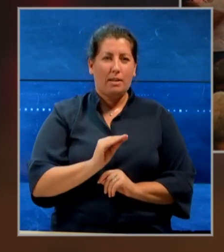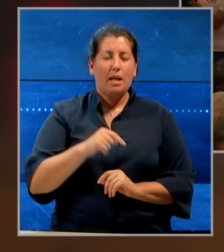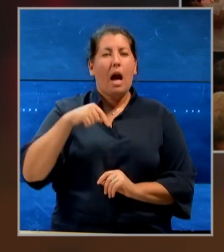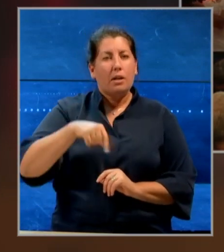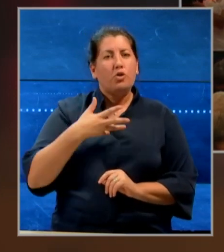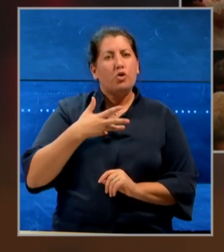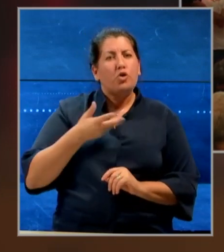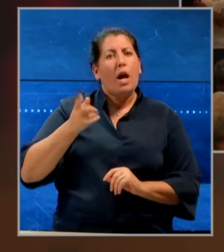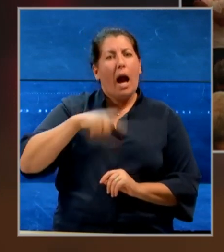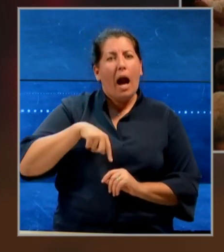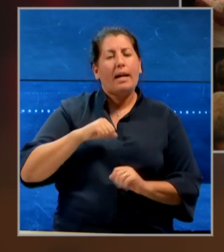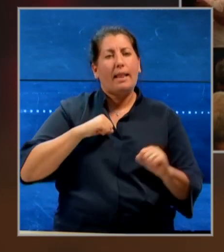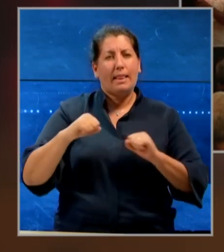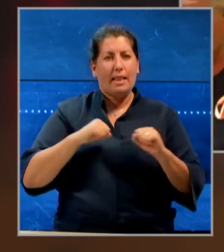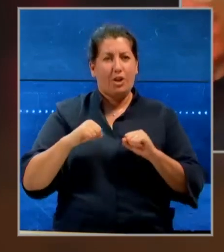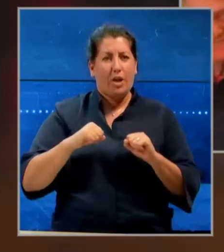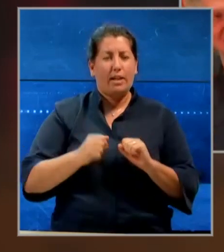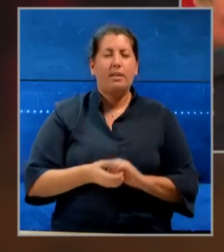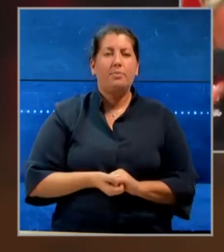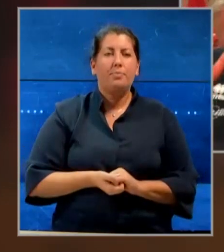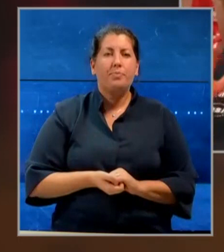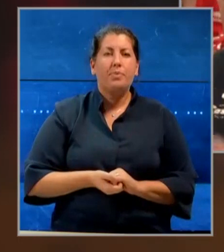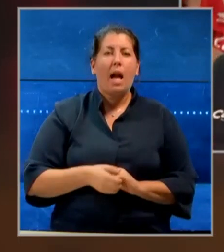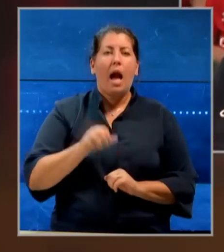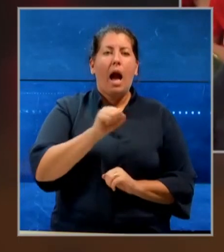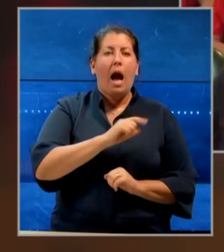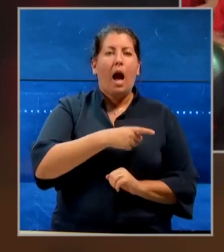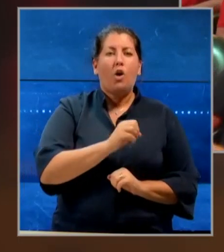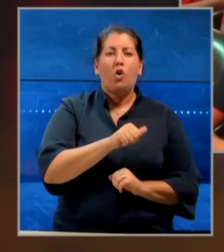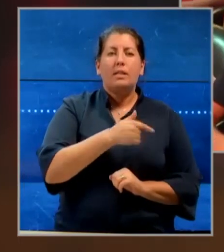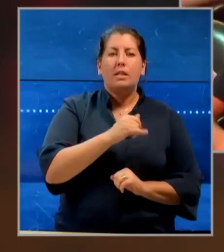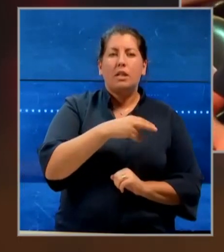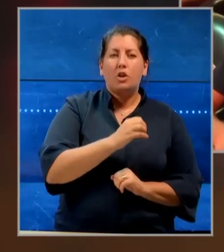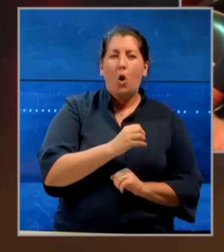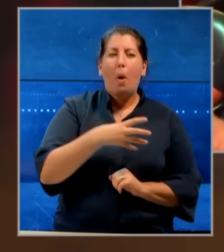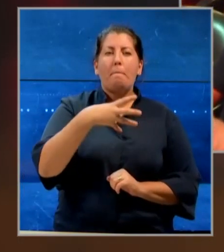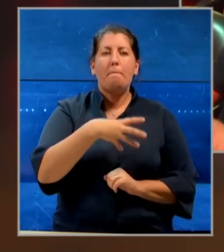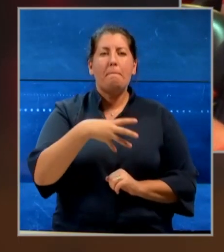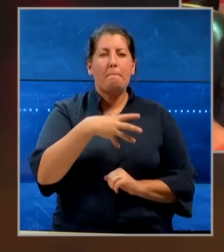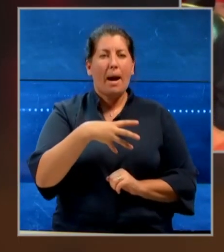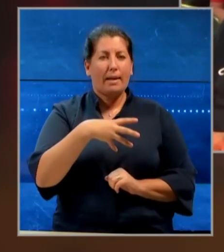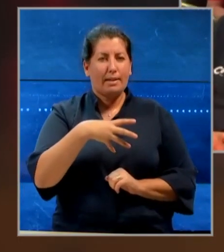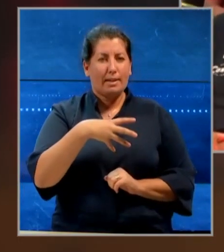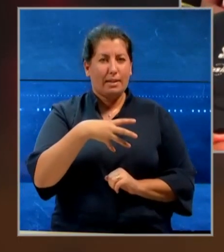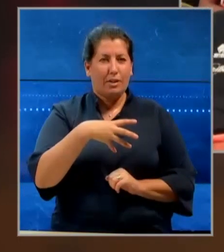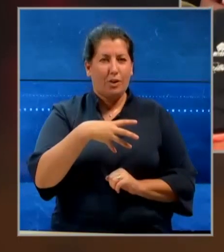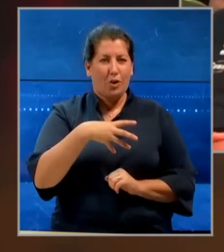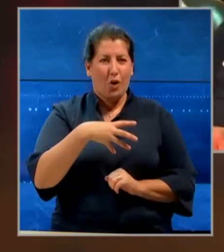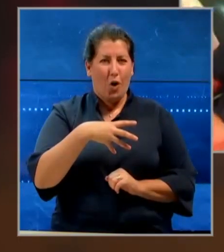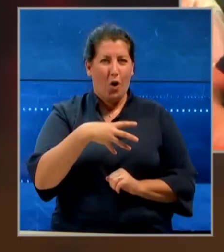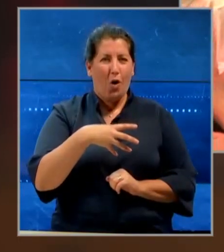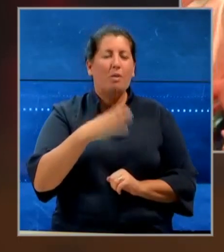dirigenti esatto, Agostino Marino e Saverio Paris. Io le chiedo, dirigente, di alzarsi per non